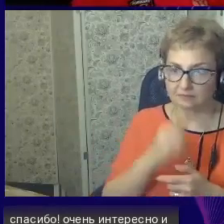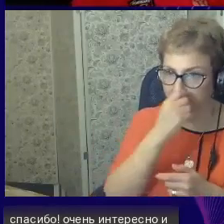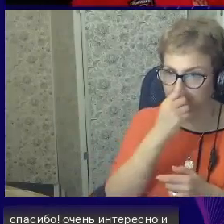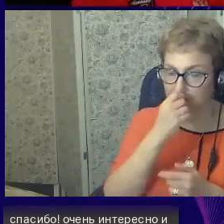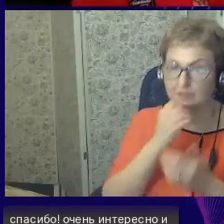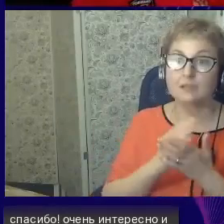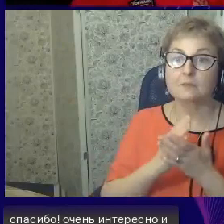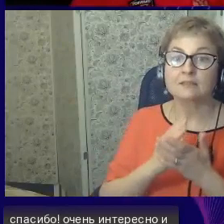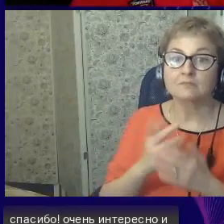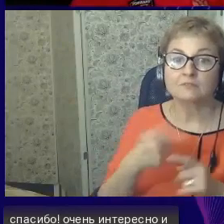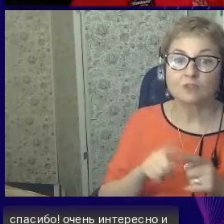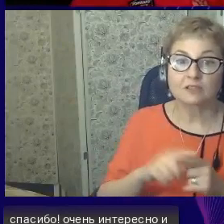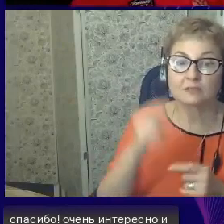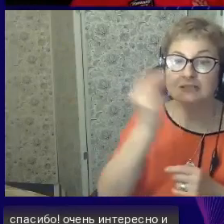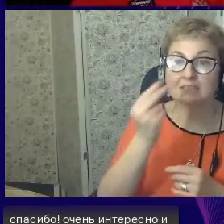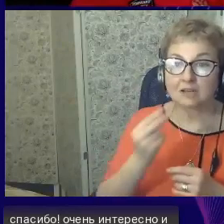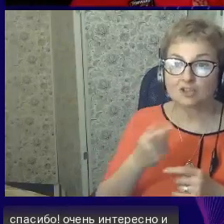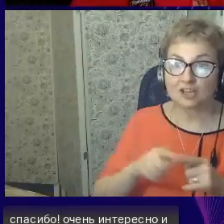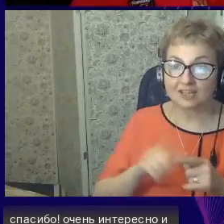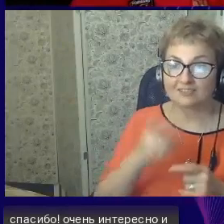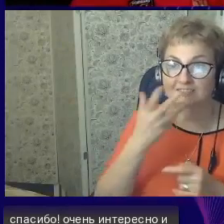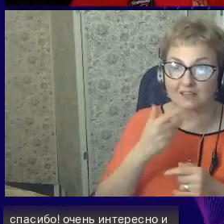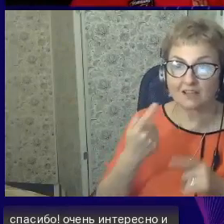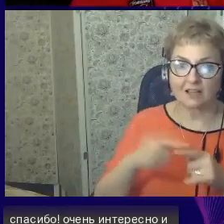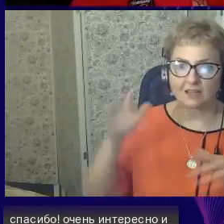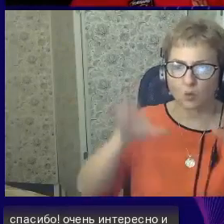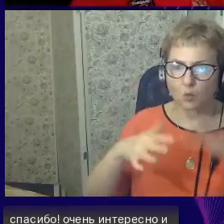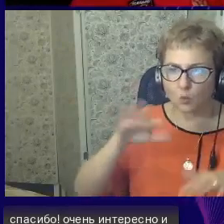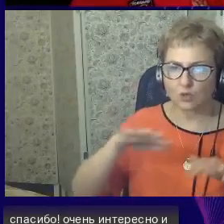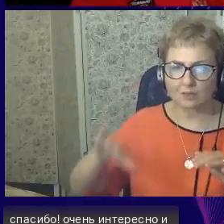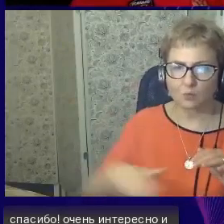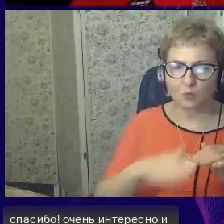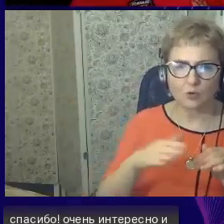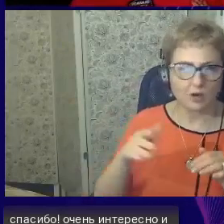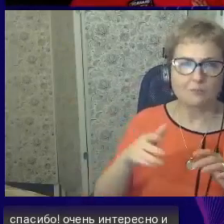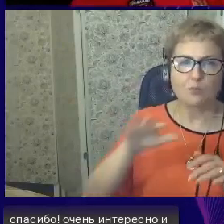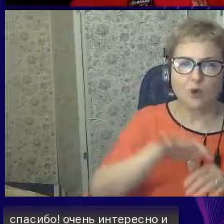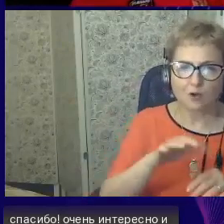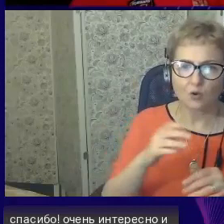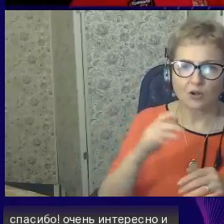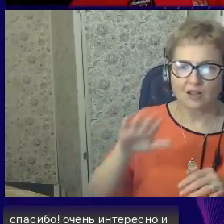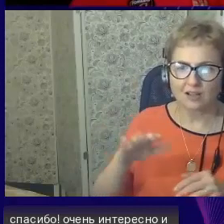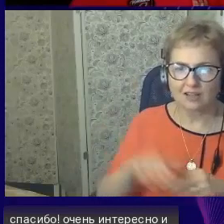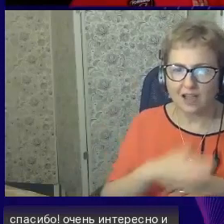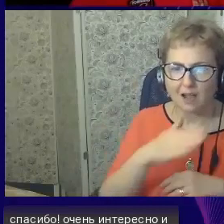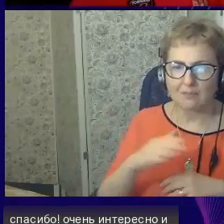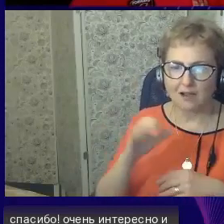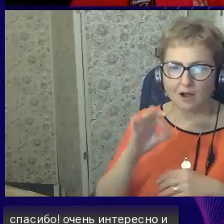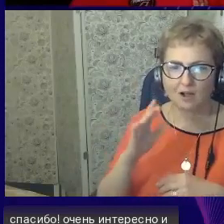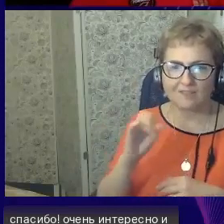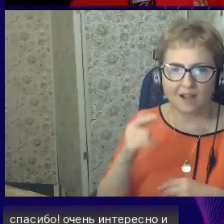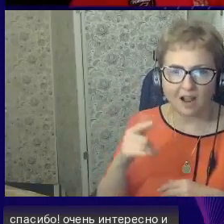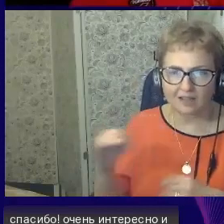именно этим изображением этого цвета. Это горки, бугорки, карьеры, ямки, овраги и